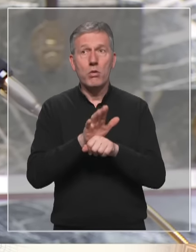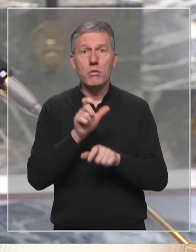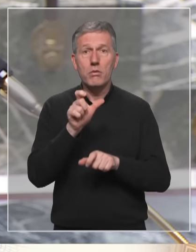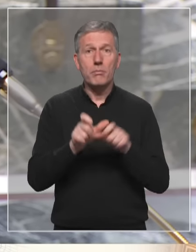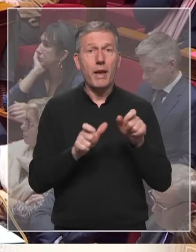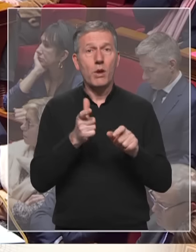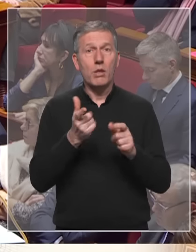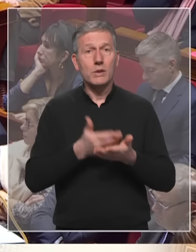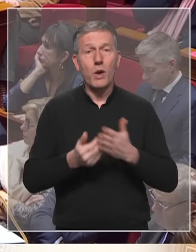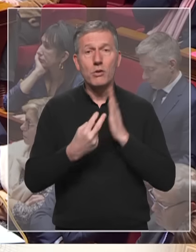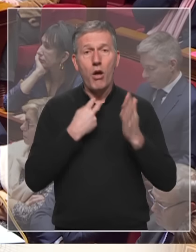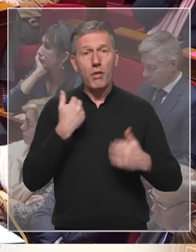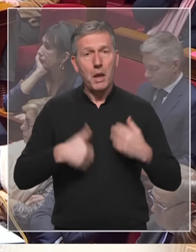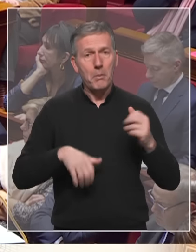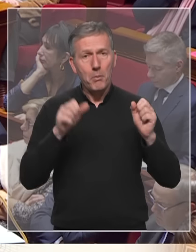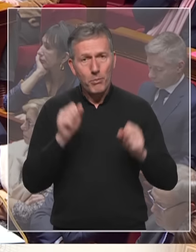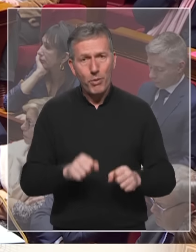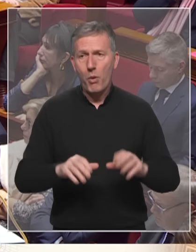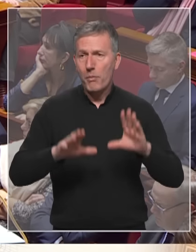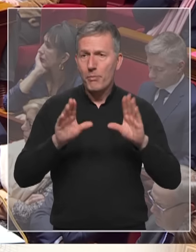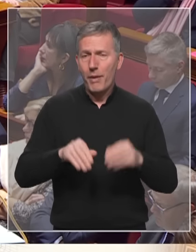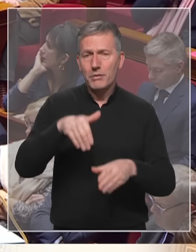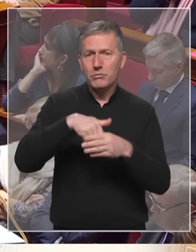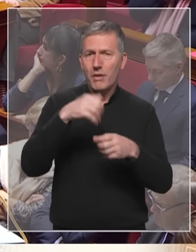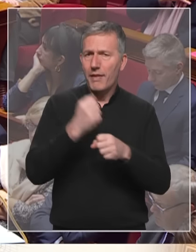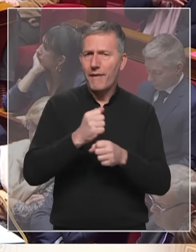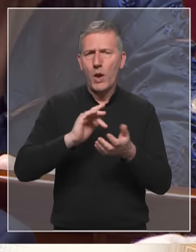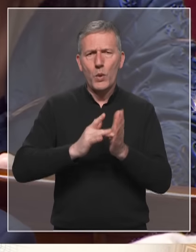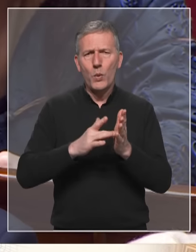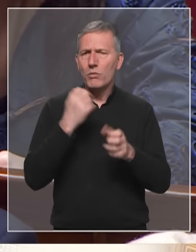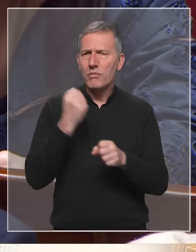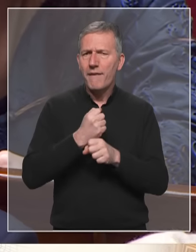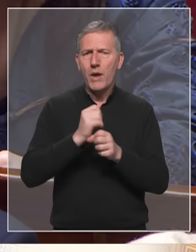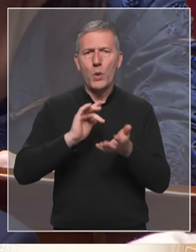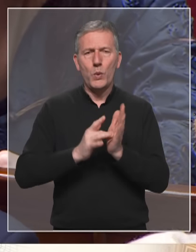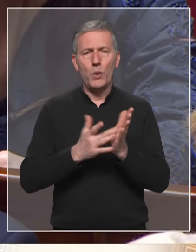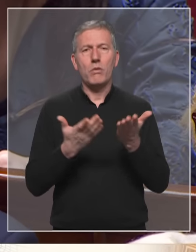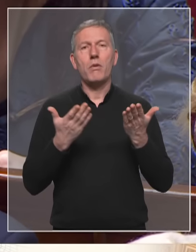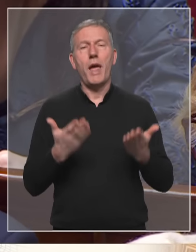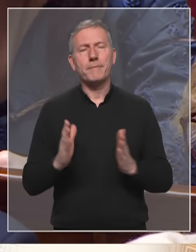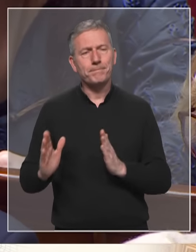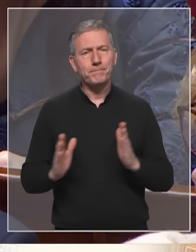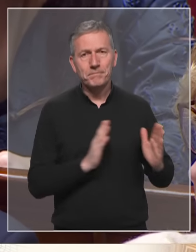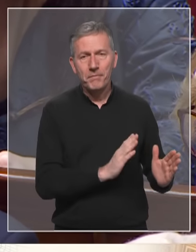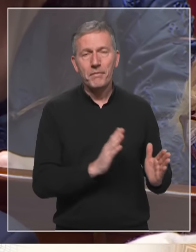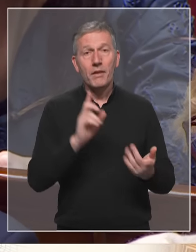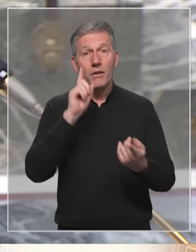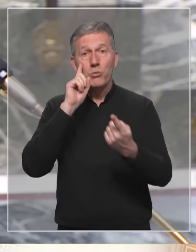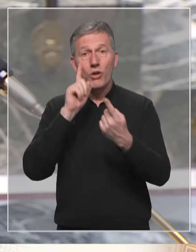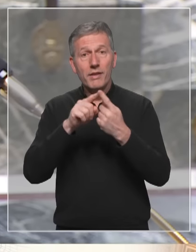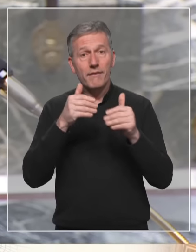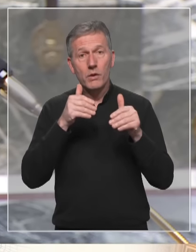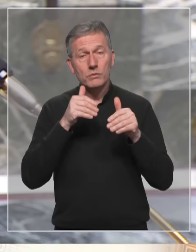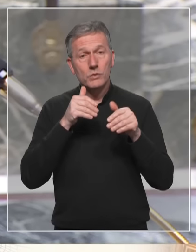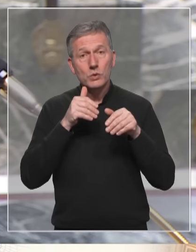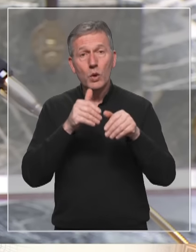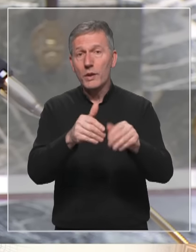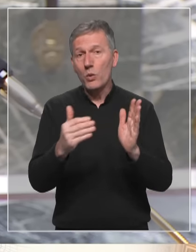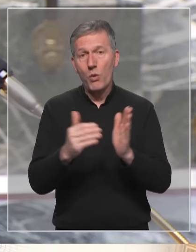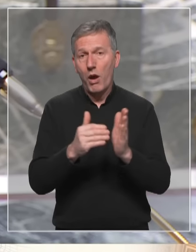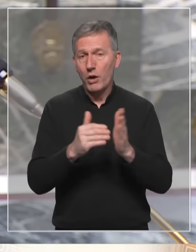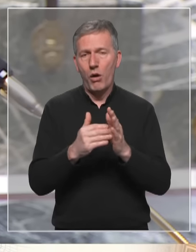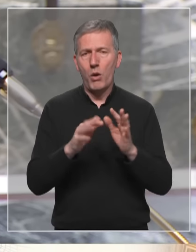de handicap ont toute leur place au travail et dans toute activité. Maintenant, vous l'avez dit, l'enjeu, c'est de continuer à apporter